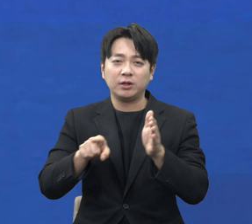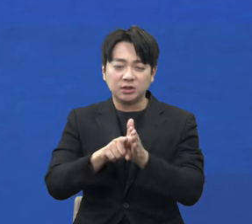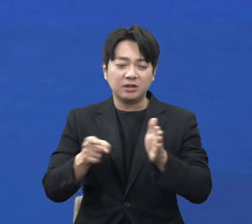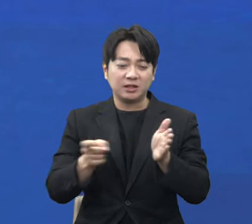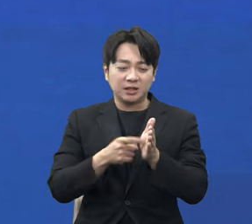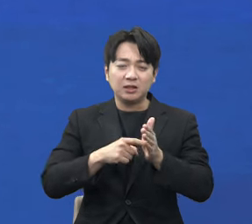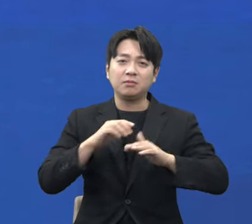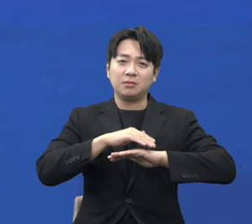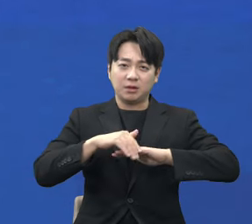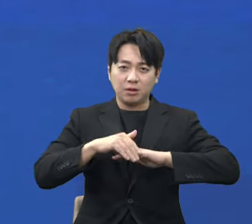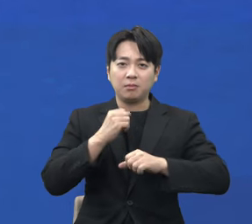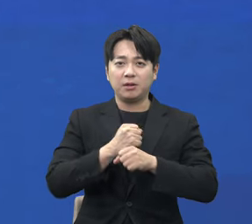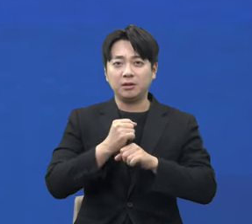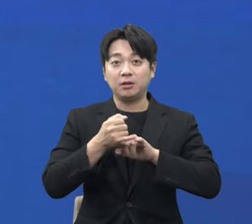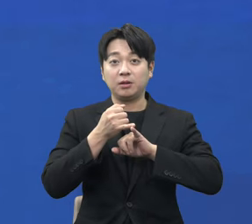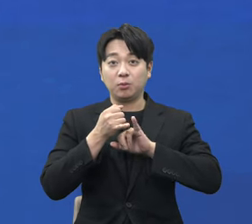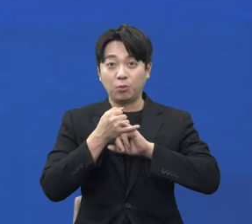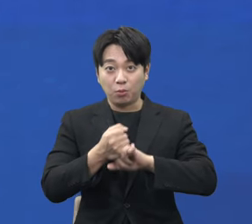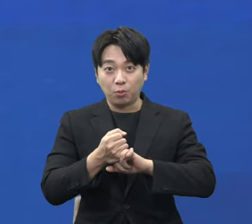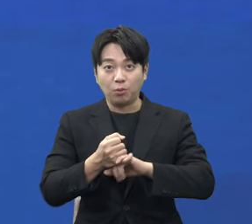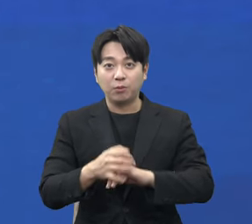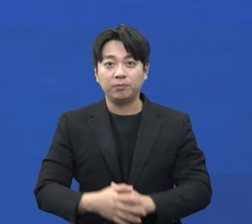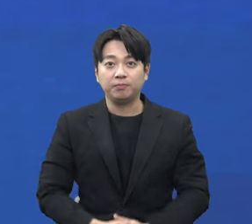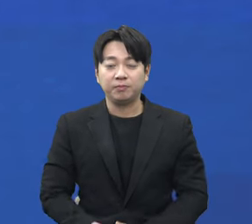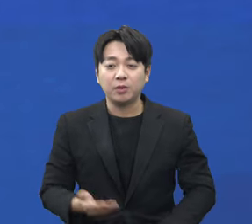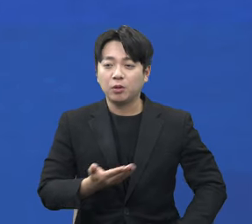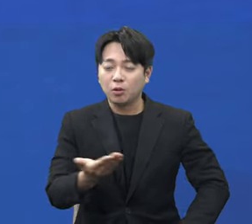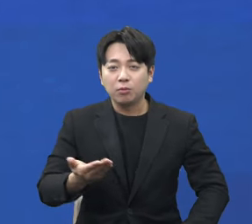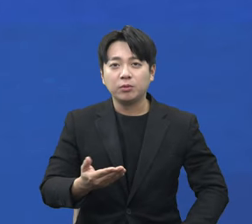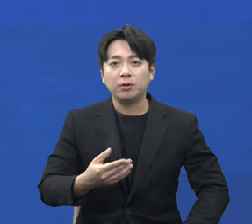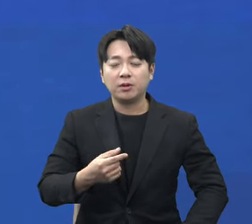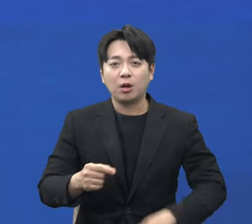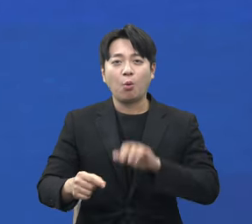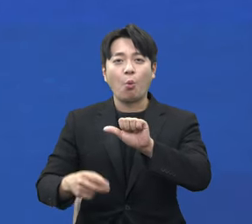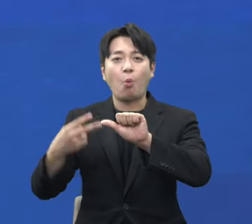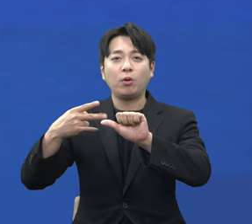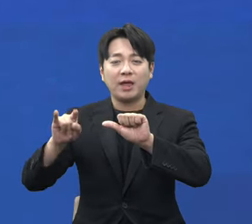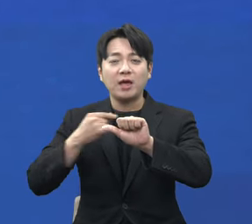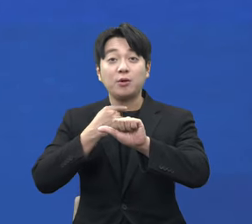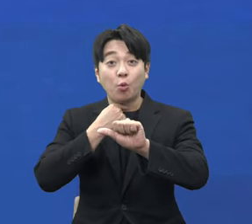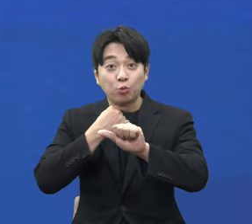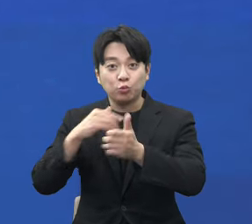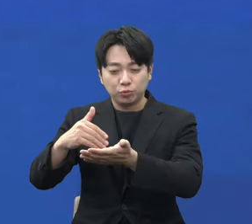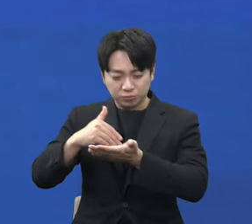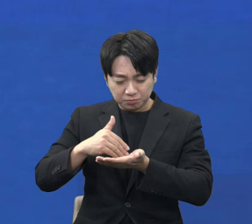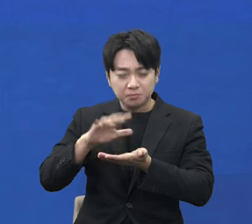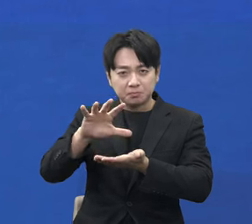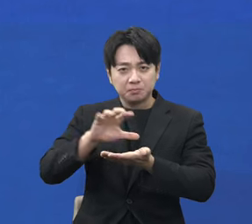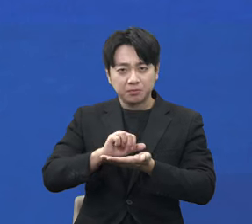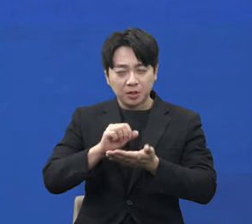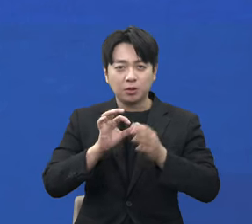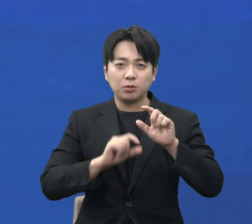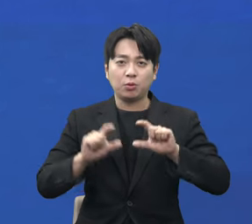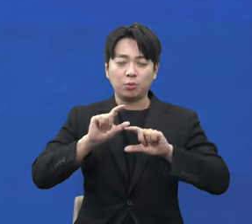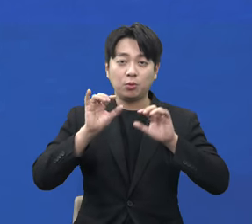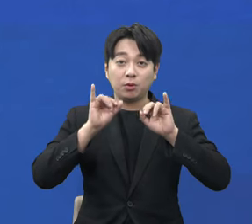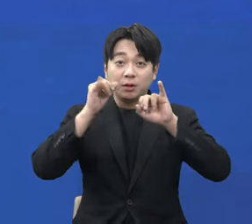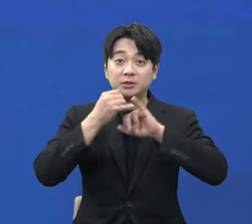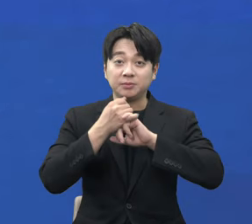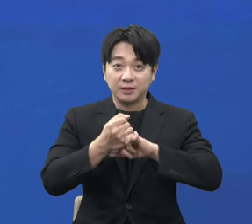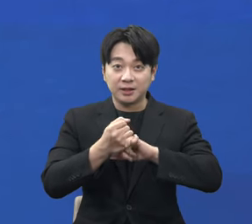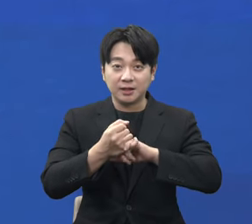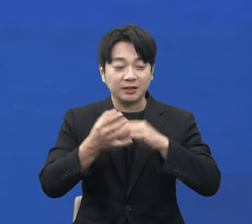추경 수용의 소상공인 자영업자 5대 요구안을 수립하겠습니다. 새롭게 출발하는 민주당